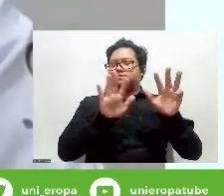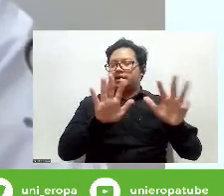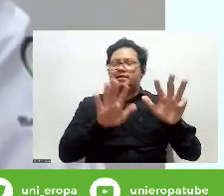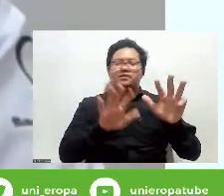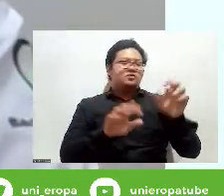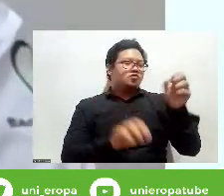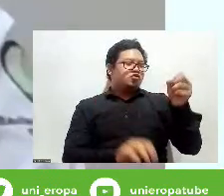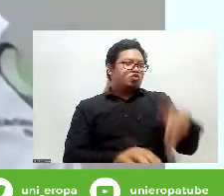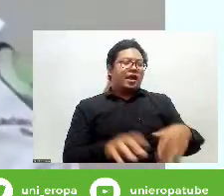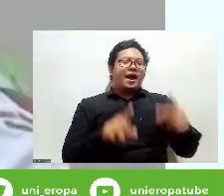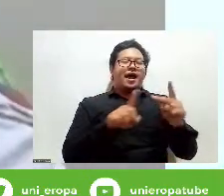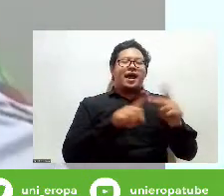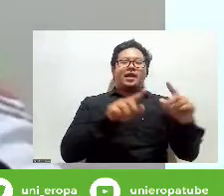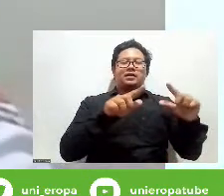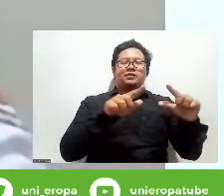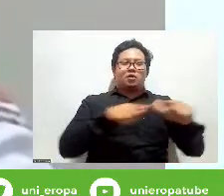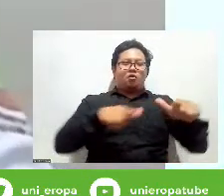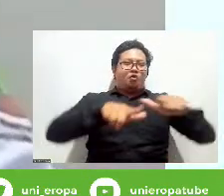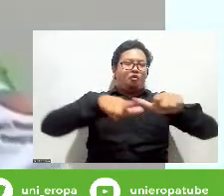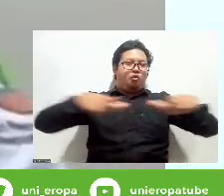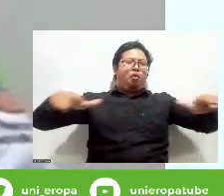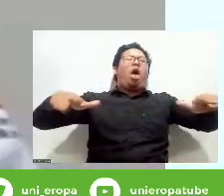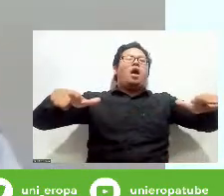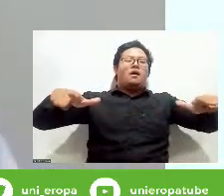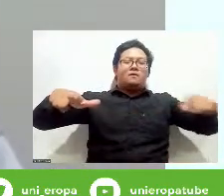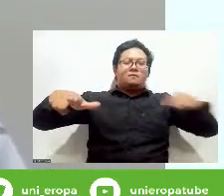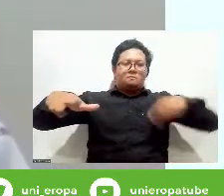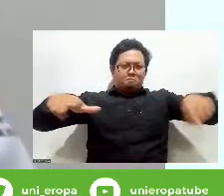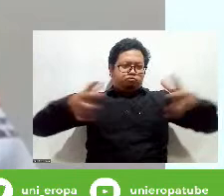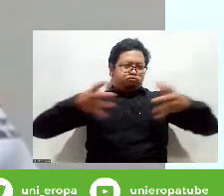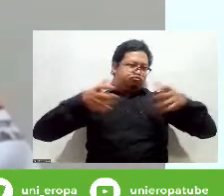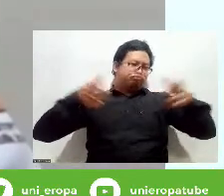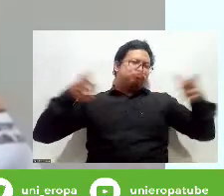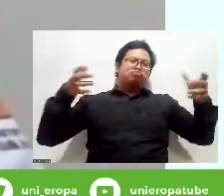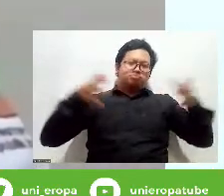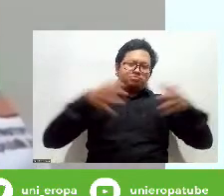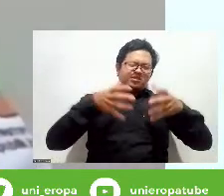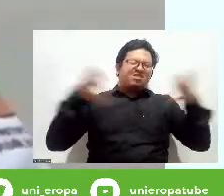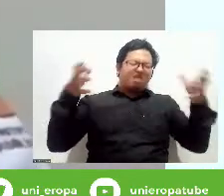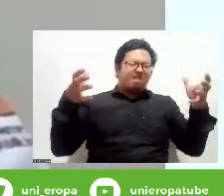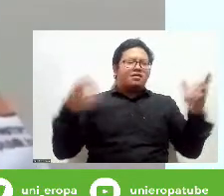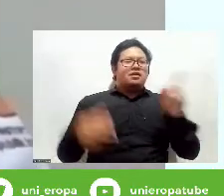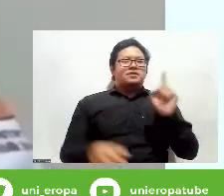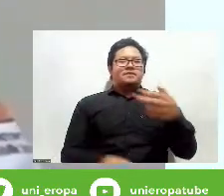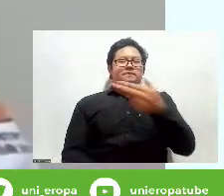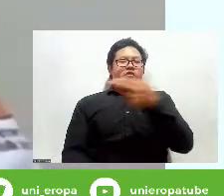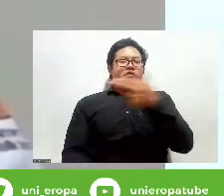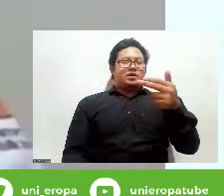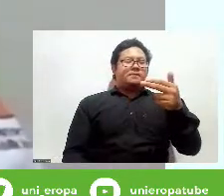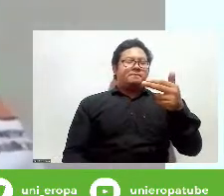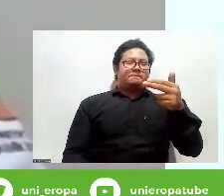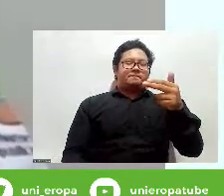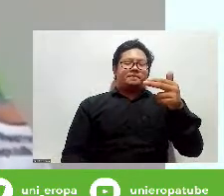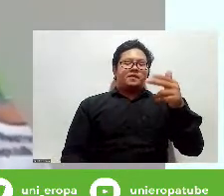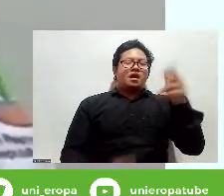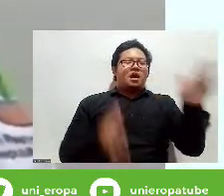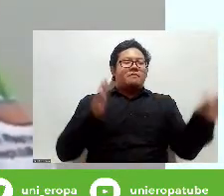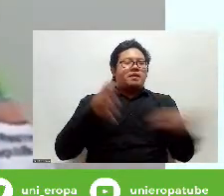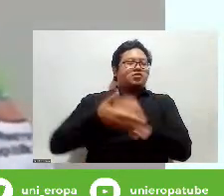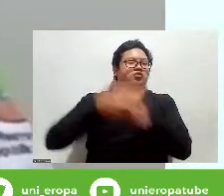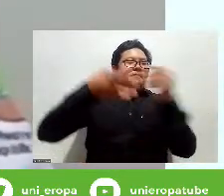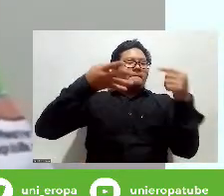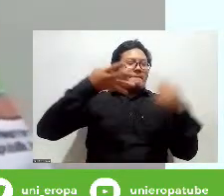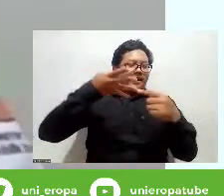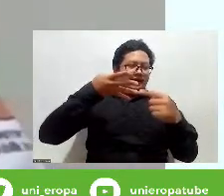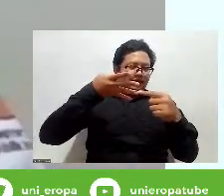cukup besar karena kita Indonesia terhitung nomor 4 punya luas gambut seluruh